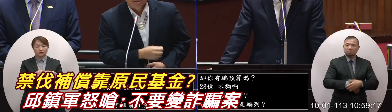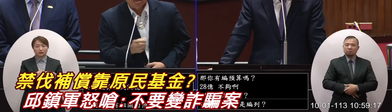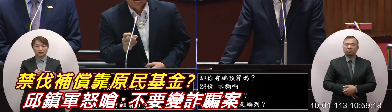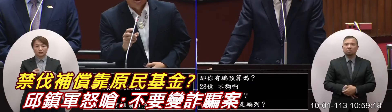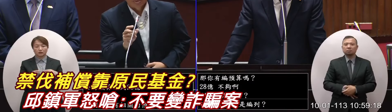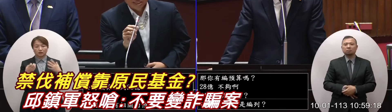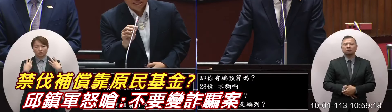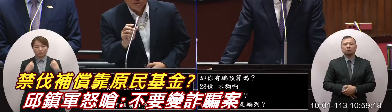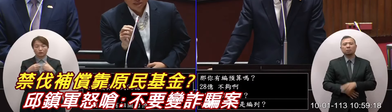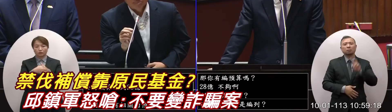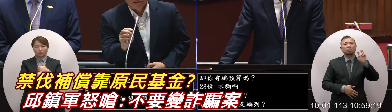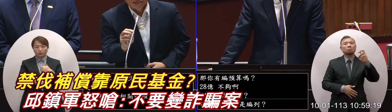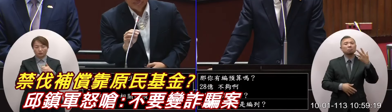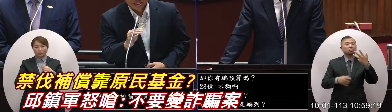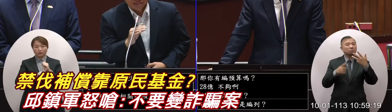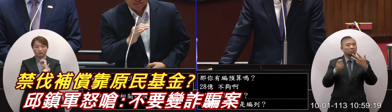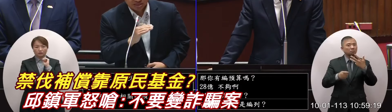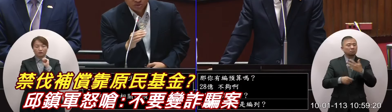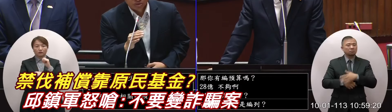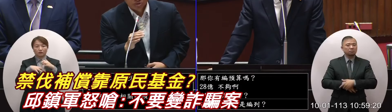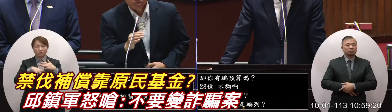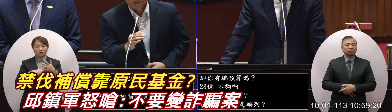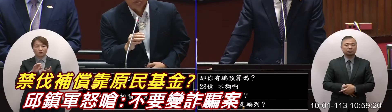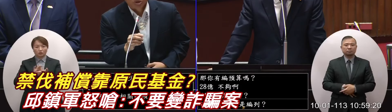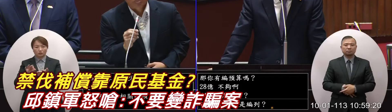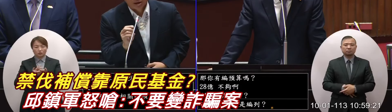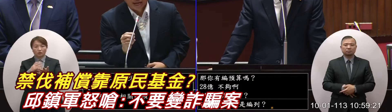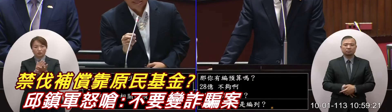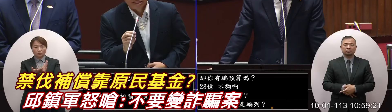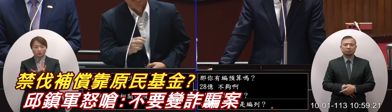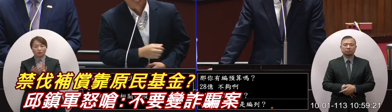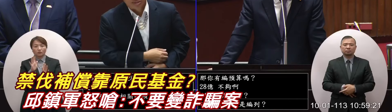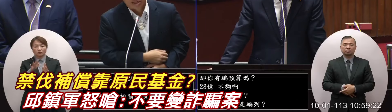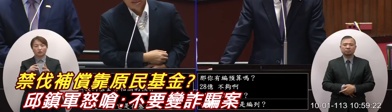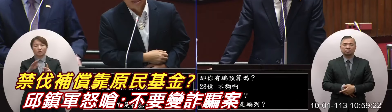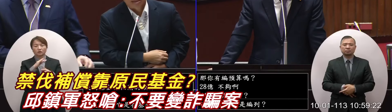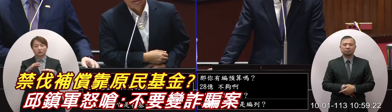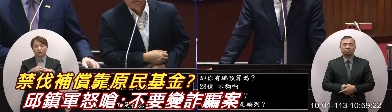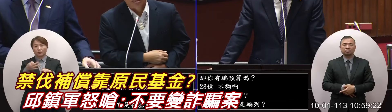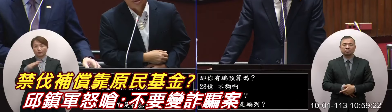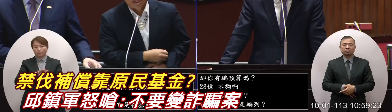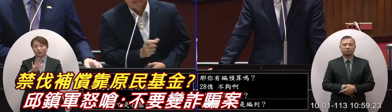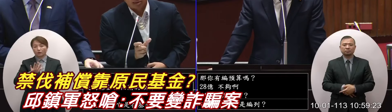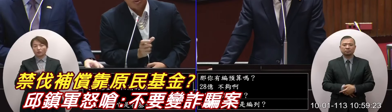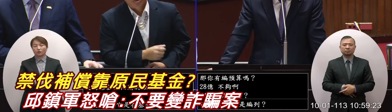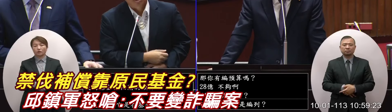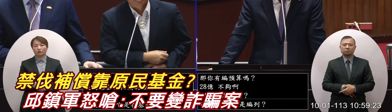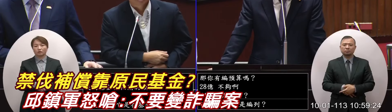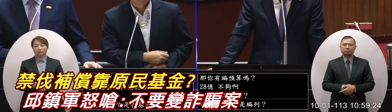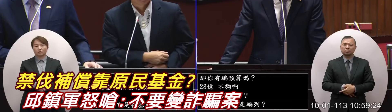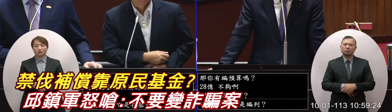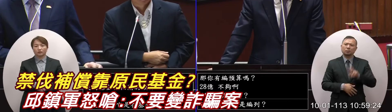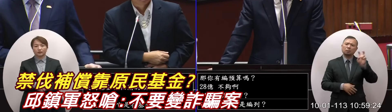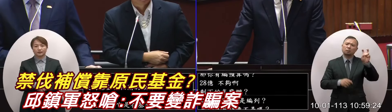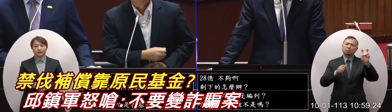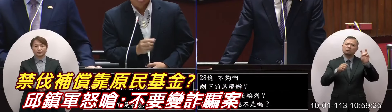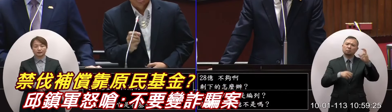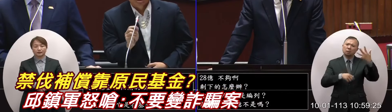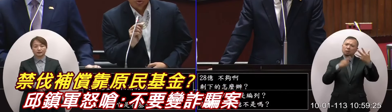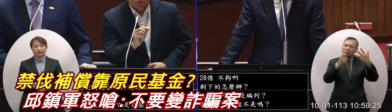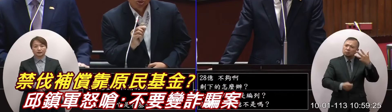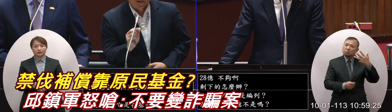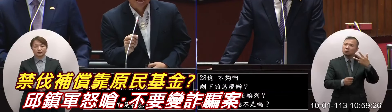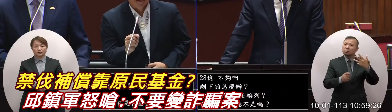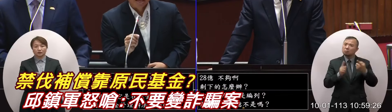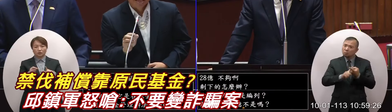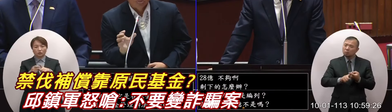只有28亿。 我们的基金管理办法里面的支出的工作项目就包含禁发补偿的工作这个项目。 但是你只有28亿不是吗？